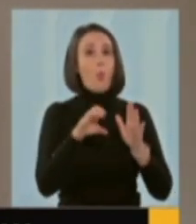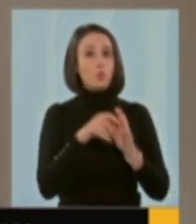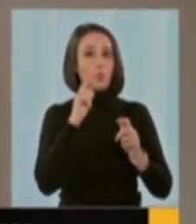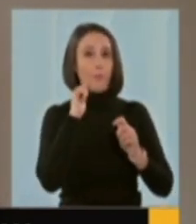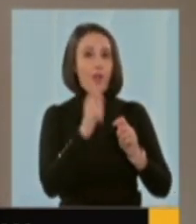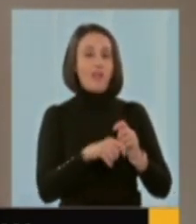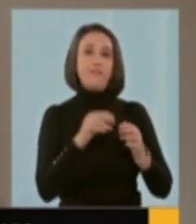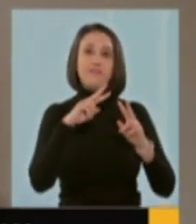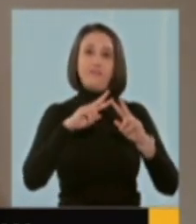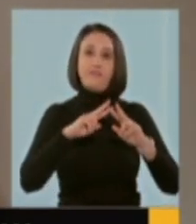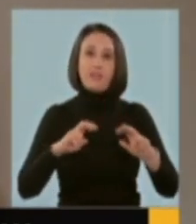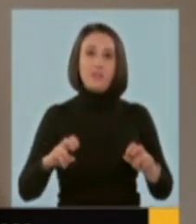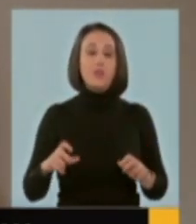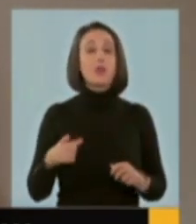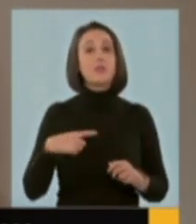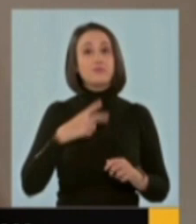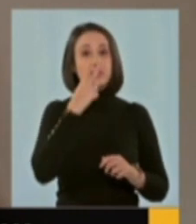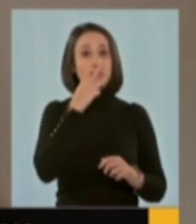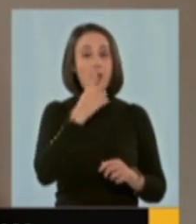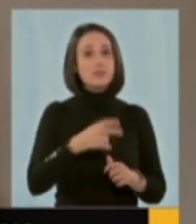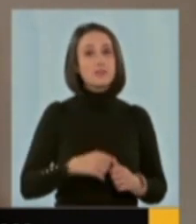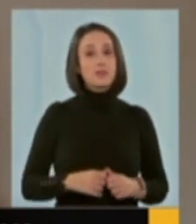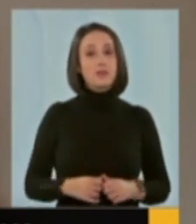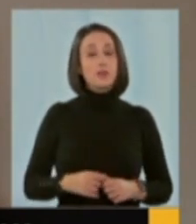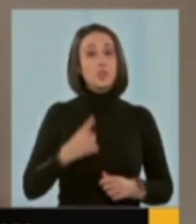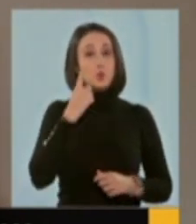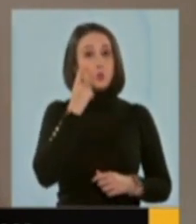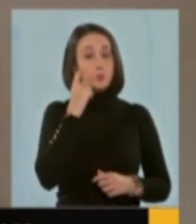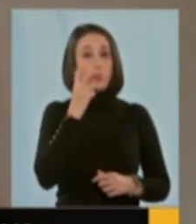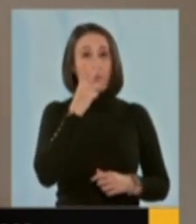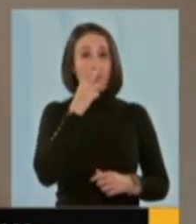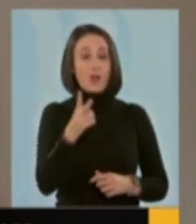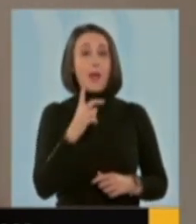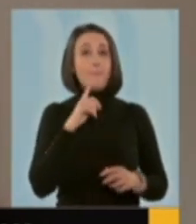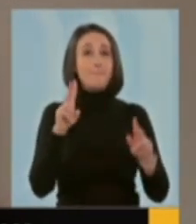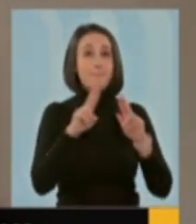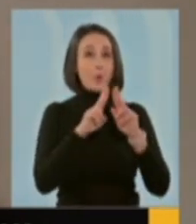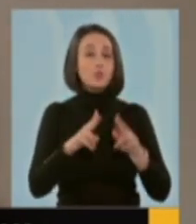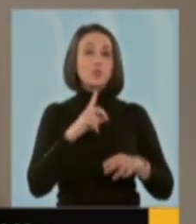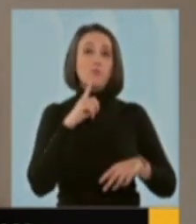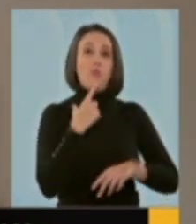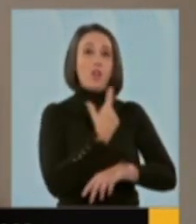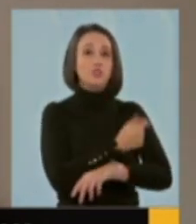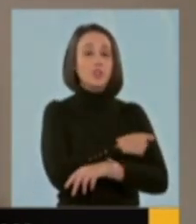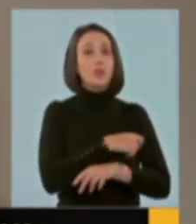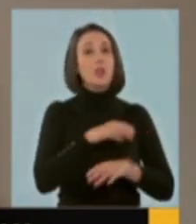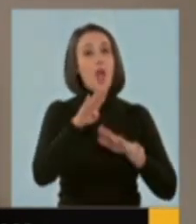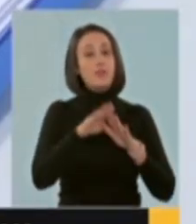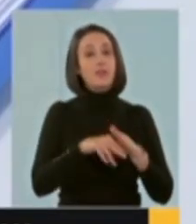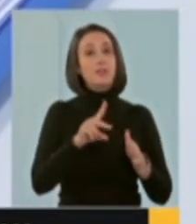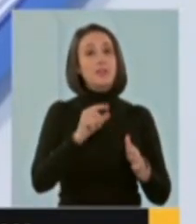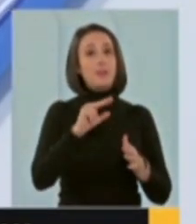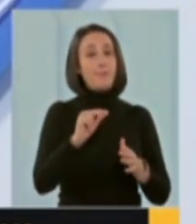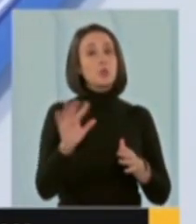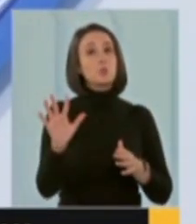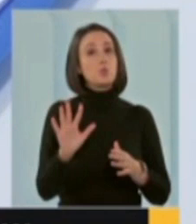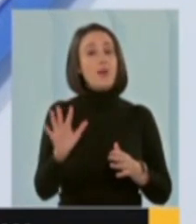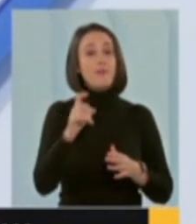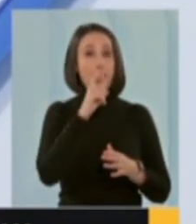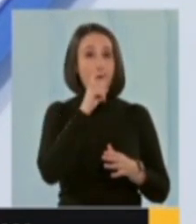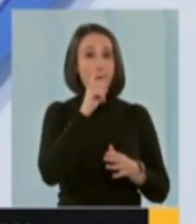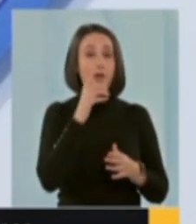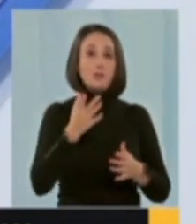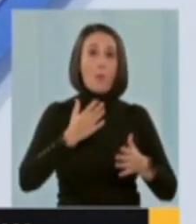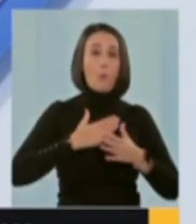exact, verificările vizează suspiciuni cu privire la procesul de vaccinare de la nivelul DSP Suceava. Cazul bărbatului